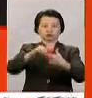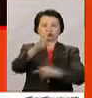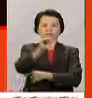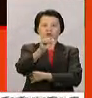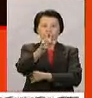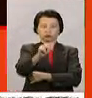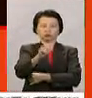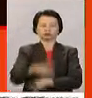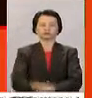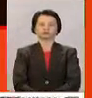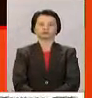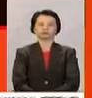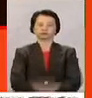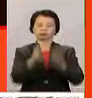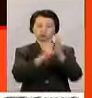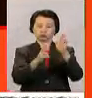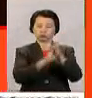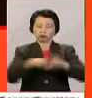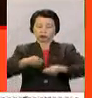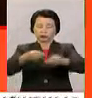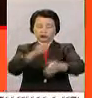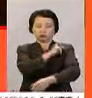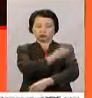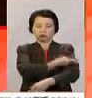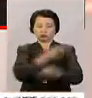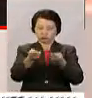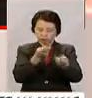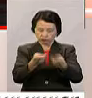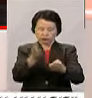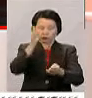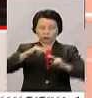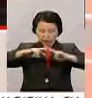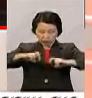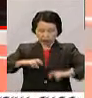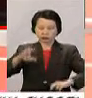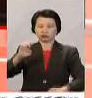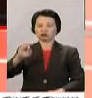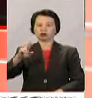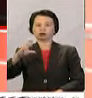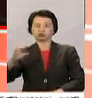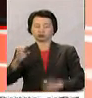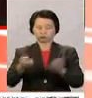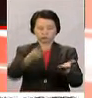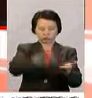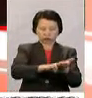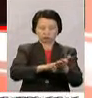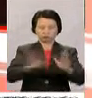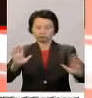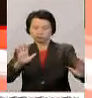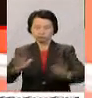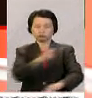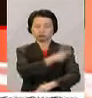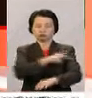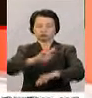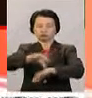Negeri. Undang-undang untuk memberi kuasa kepada sebuah badan pengurusan juga akan dikaji ERC bagi mendaftar dan mengawal selia